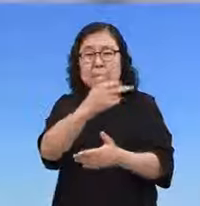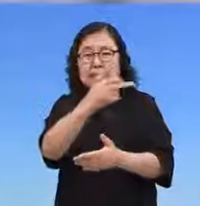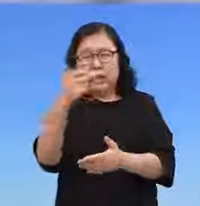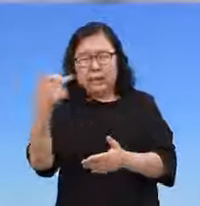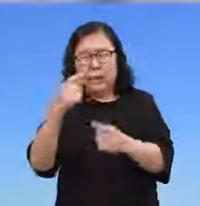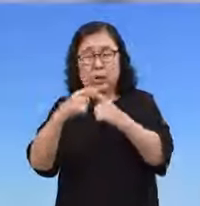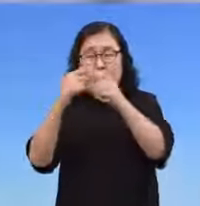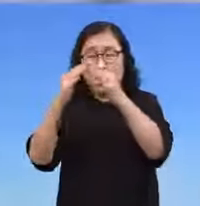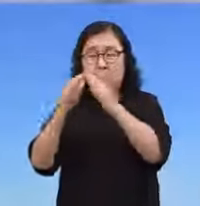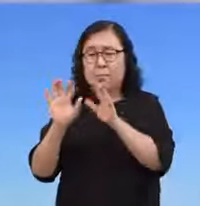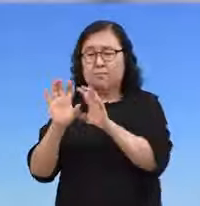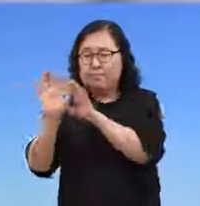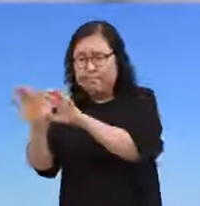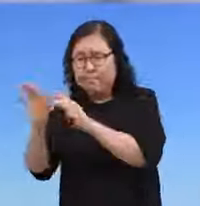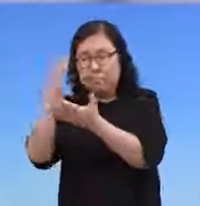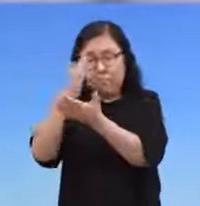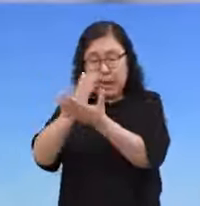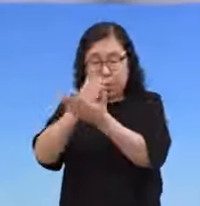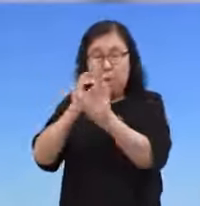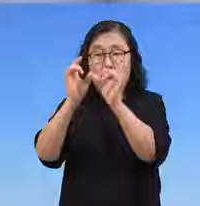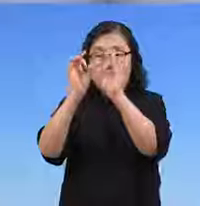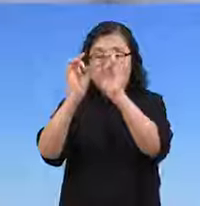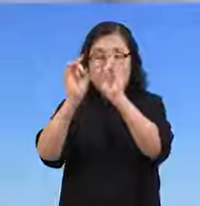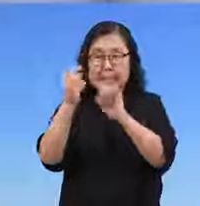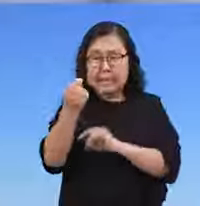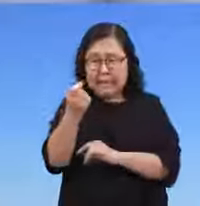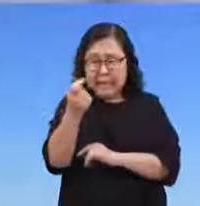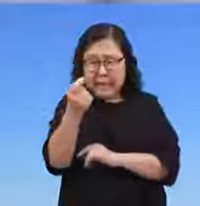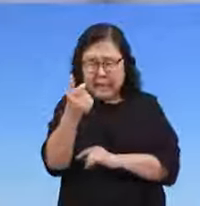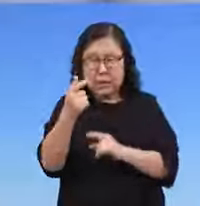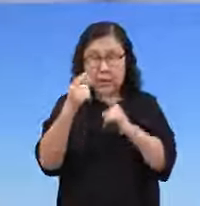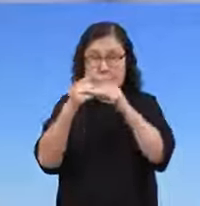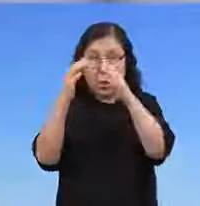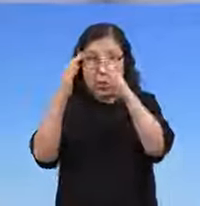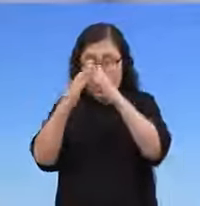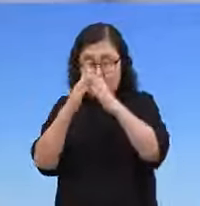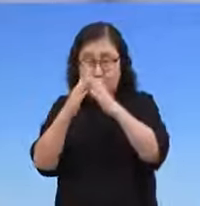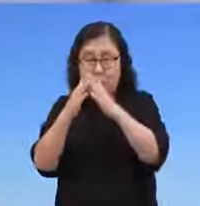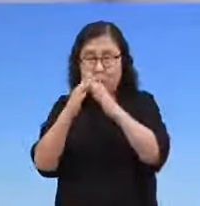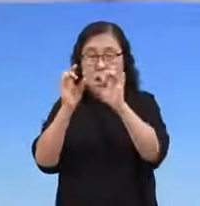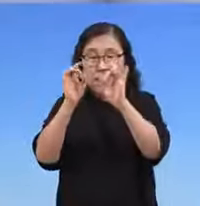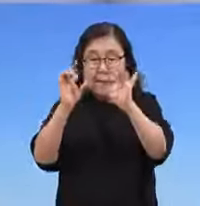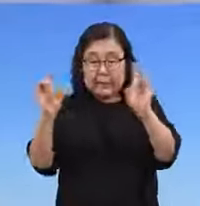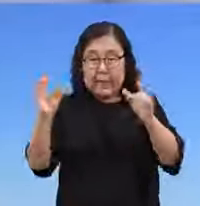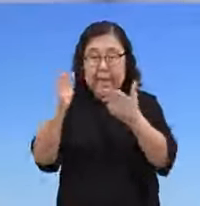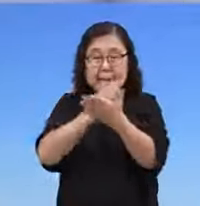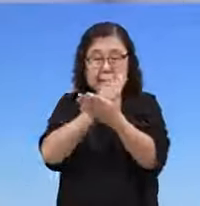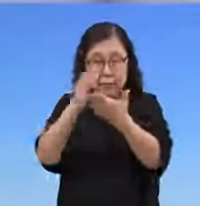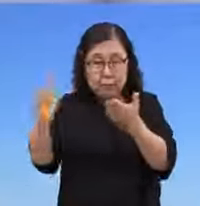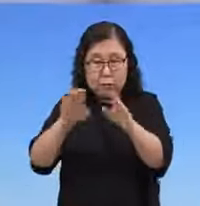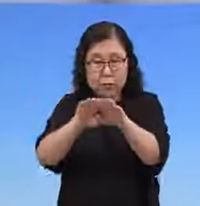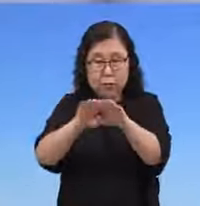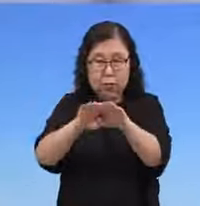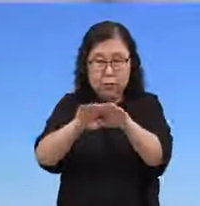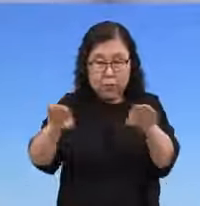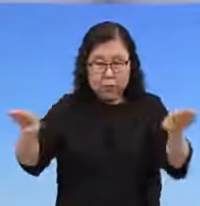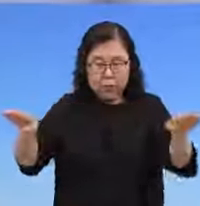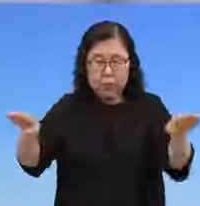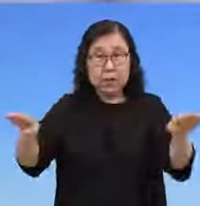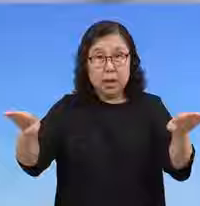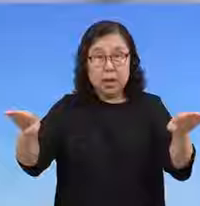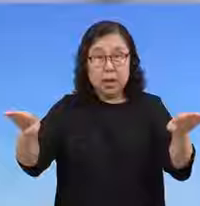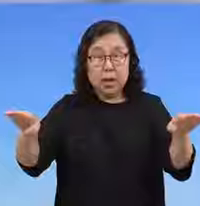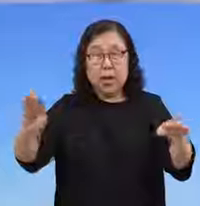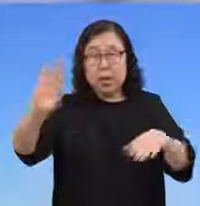몰리지 말고 참 수고하는 작은 교회로도 고루고루 참 교회가 그렇게 평균케 하는 은혜를 누리면 좋겠다, 이런